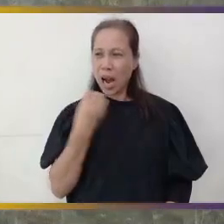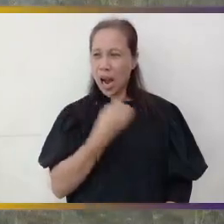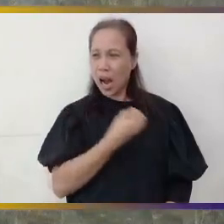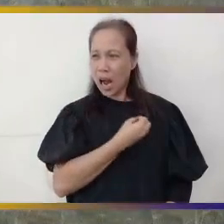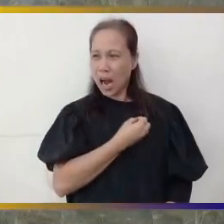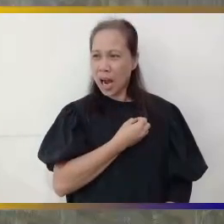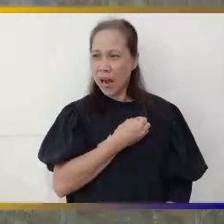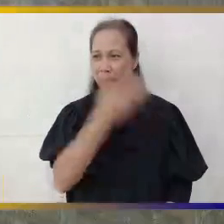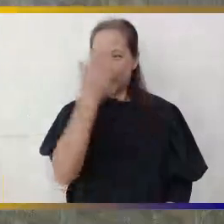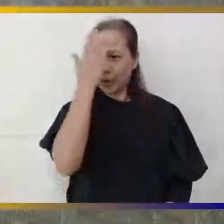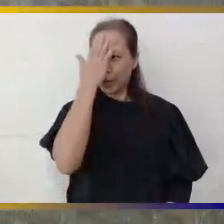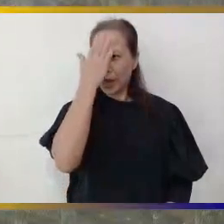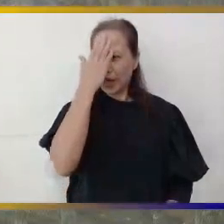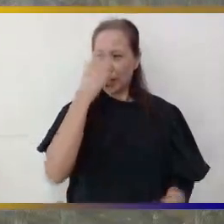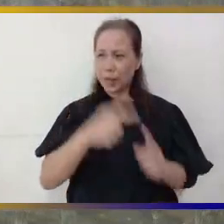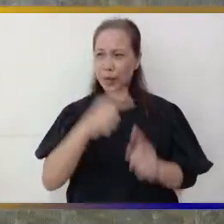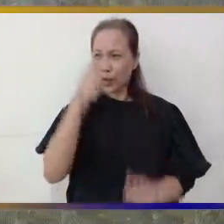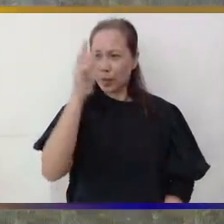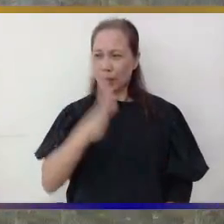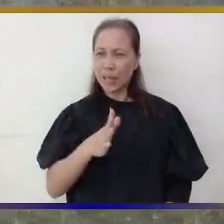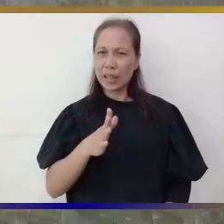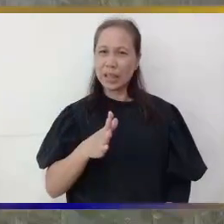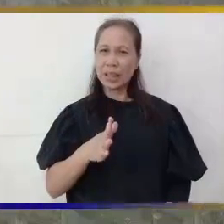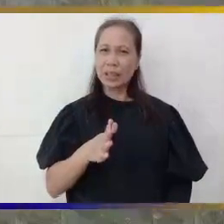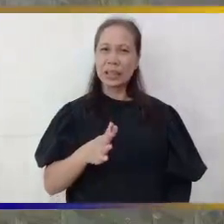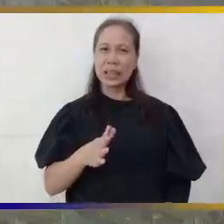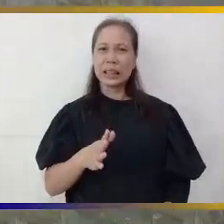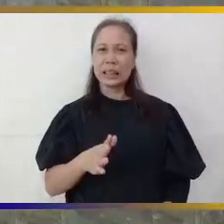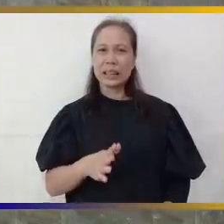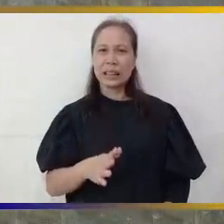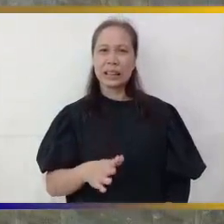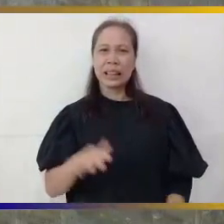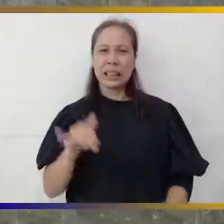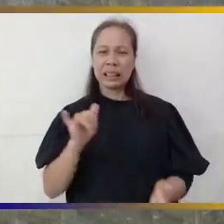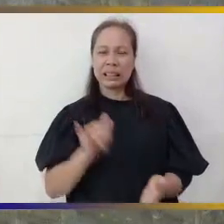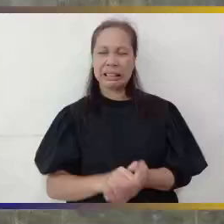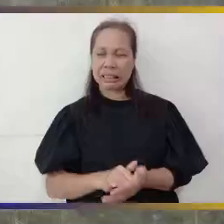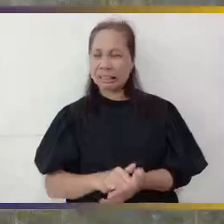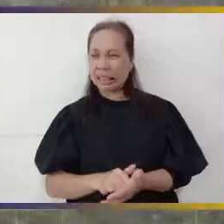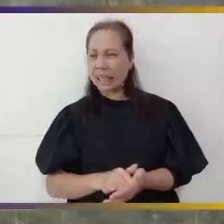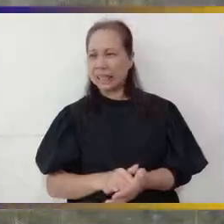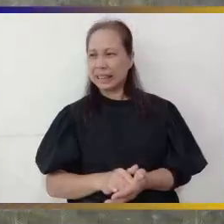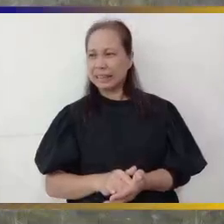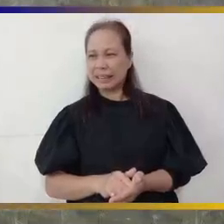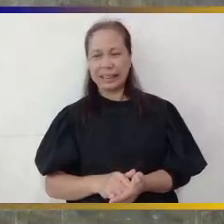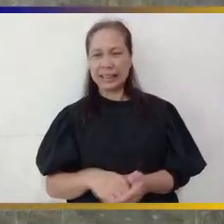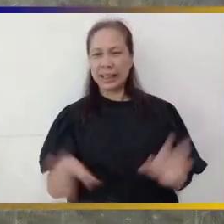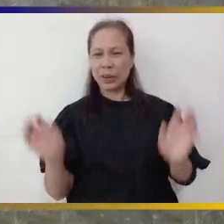once your Worship is polluted everything in you is